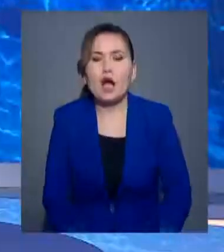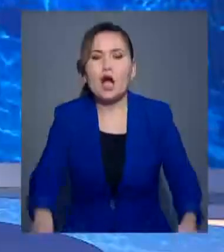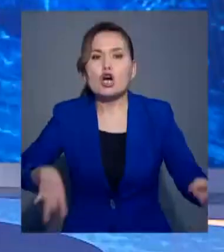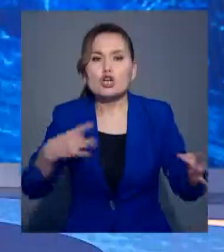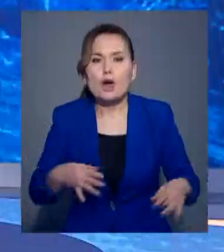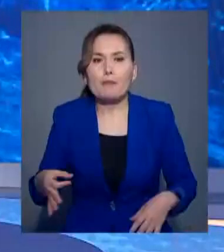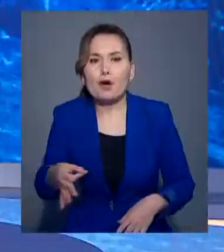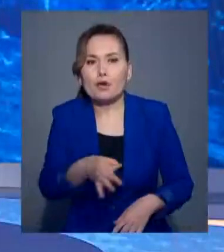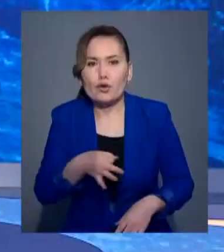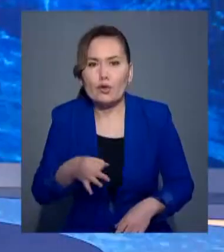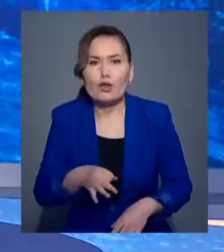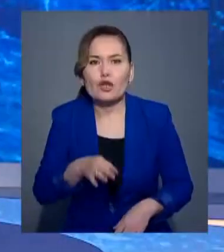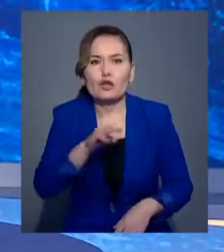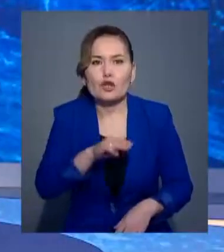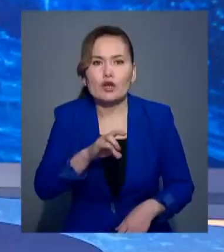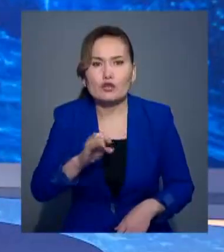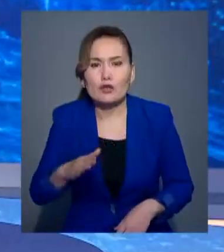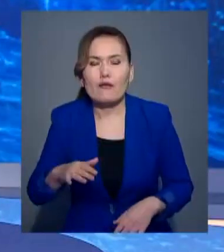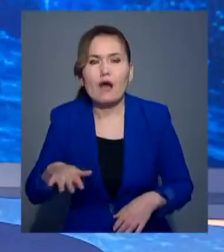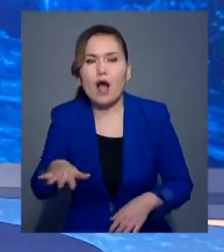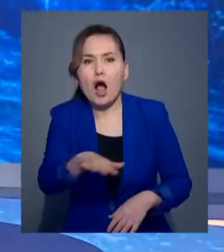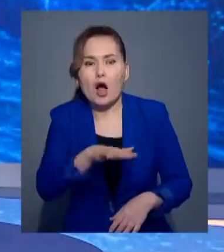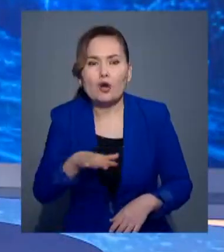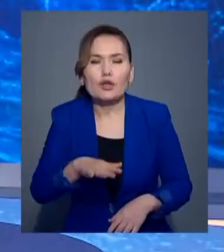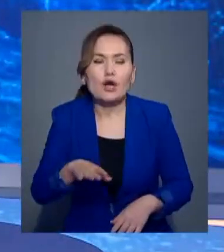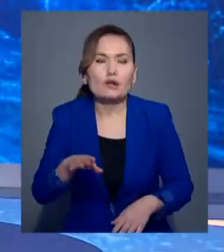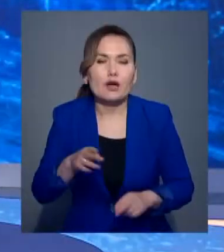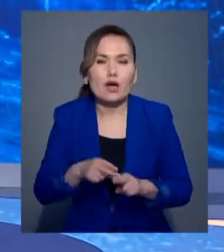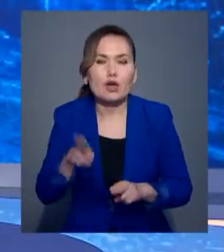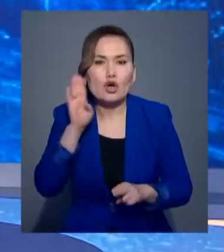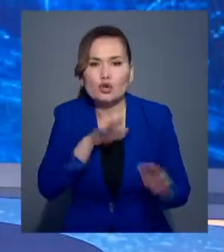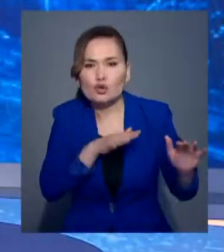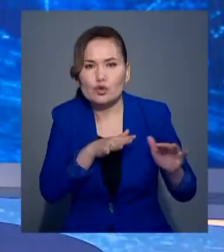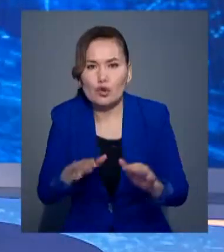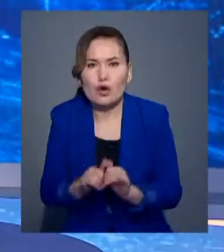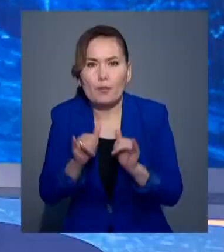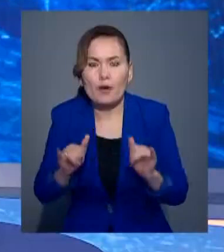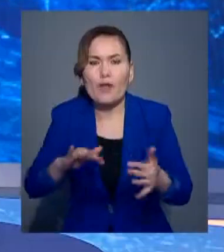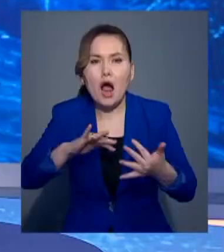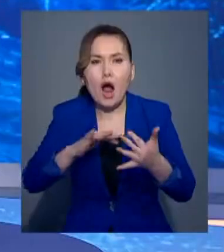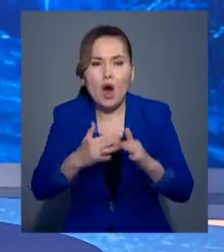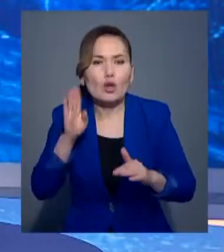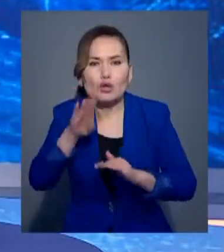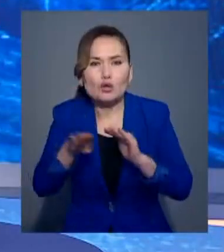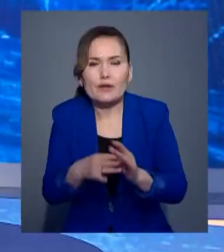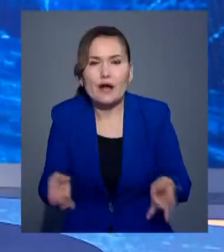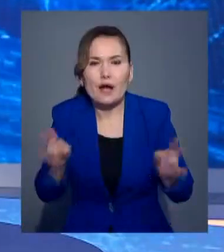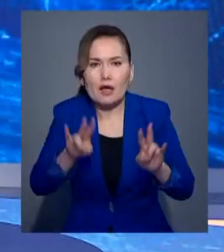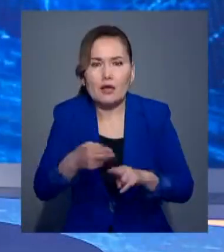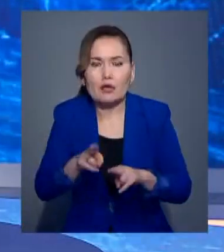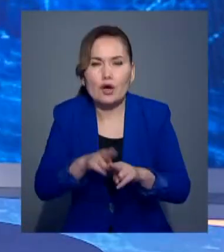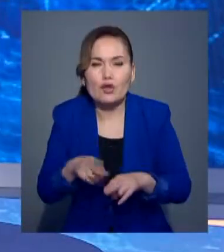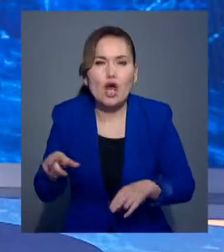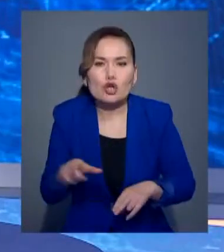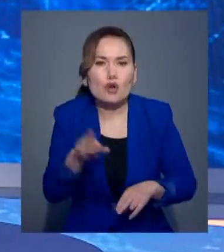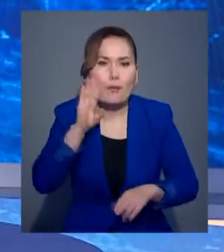Жамбыл облысы Тұрар Рысқұлов ауданында таудан аққан судың мөлшері күрт көбейіп, бірнеше ауыл су астында қалды. Көлік